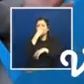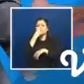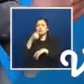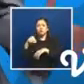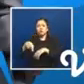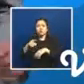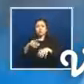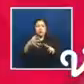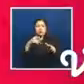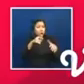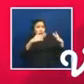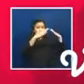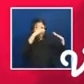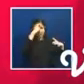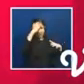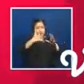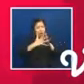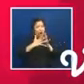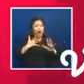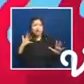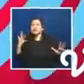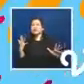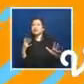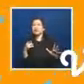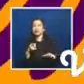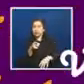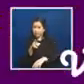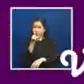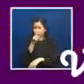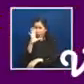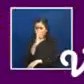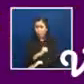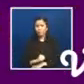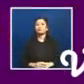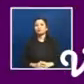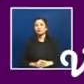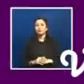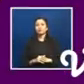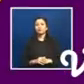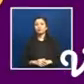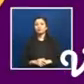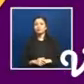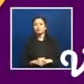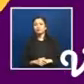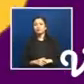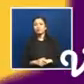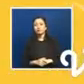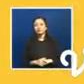panjangnya antrian di rumah sakit. Karena kamu harus tahu.